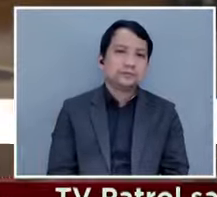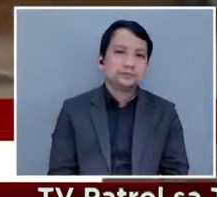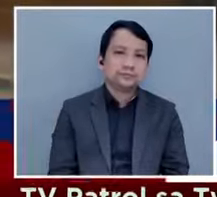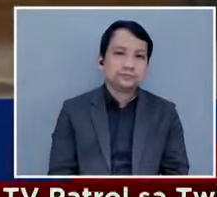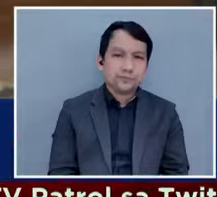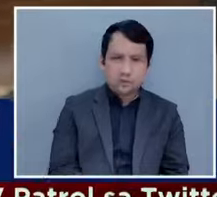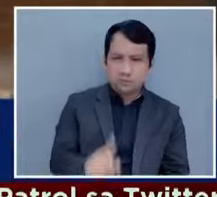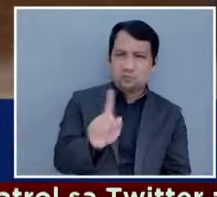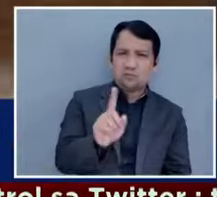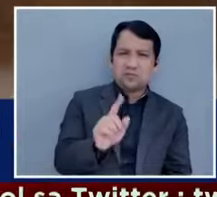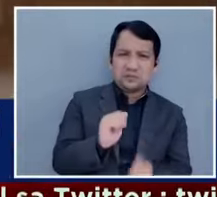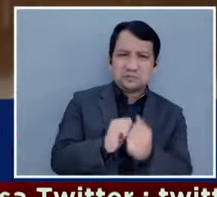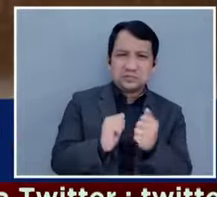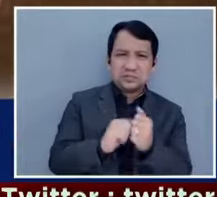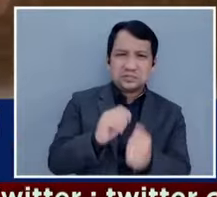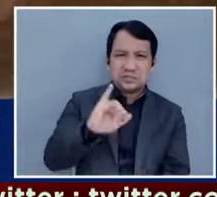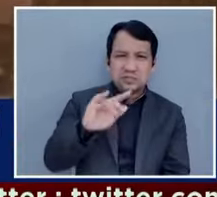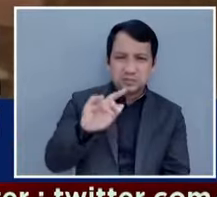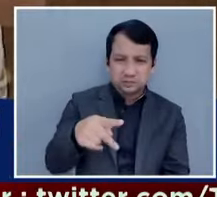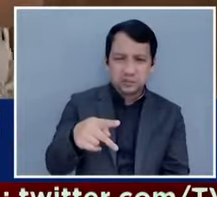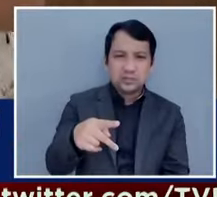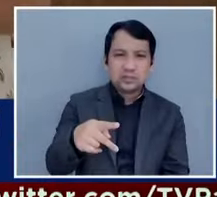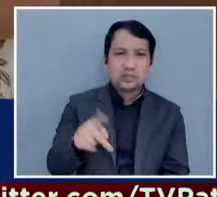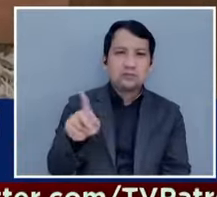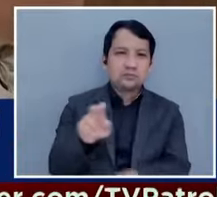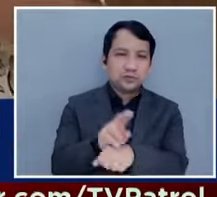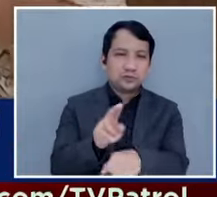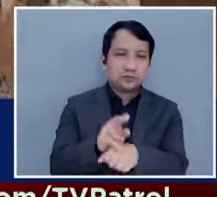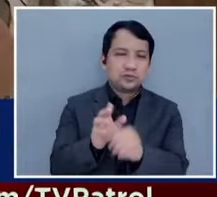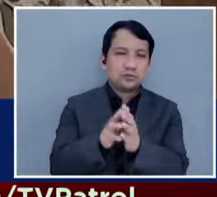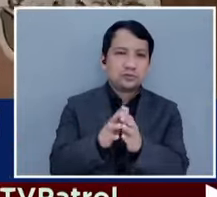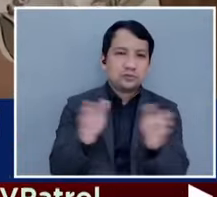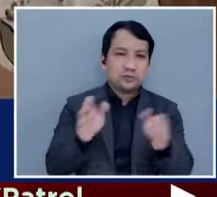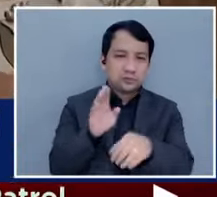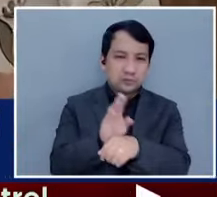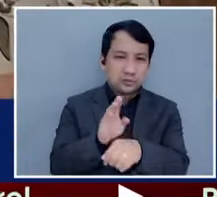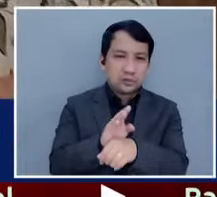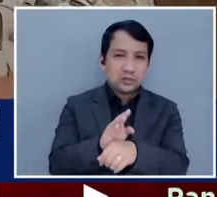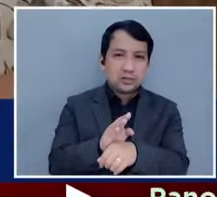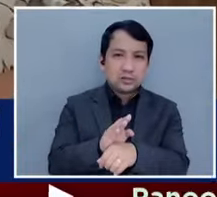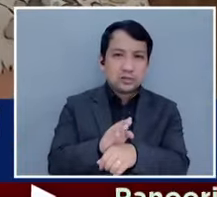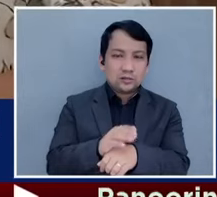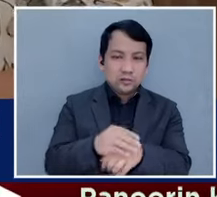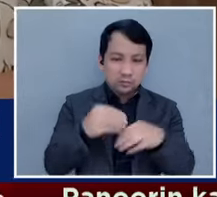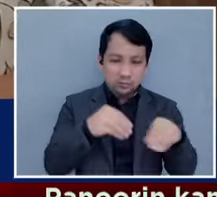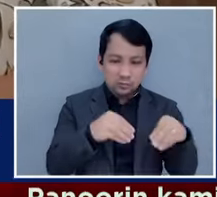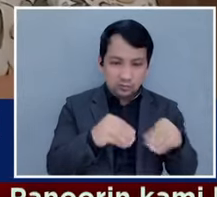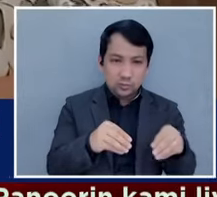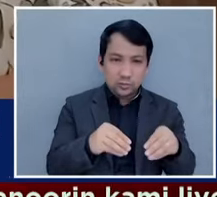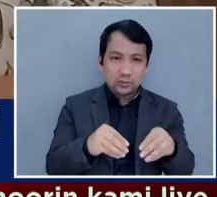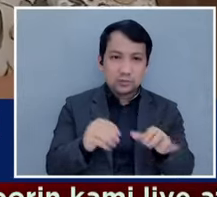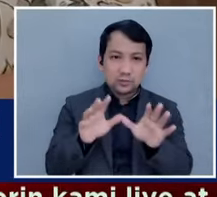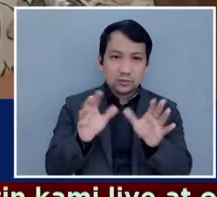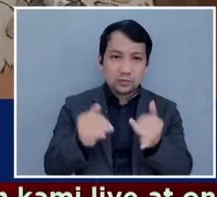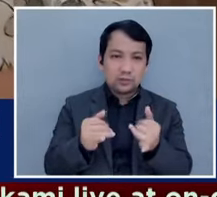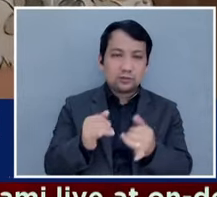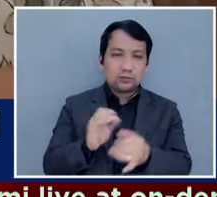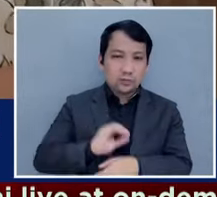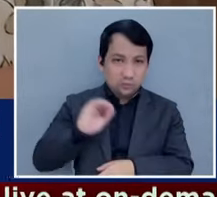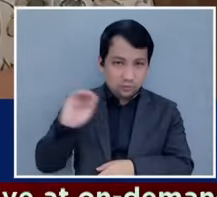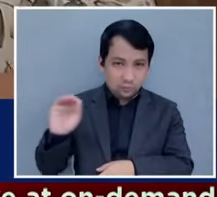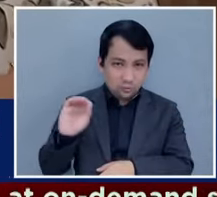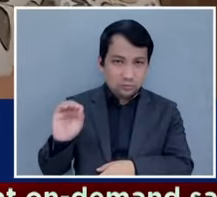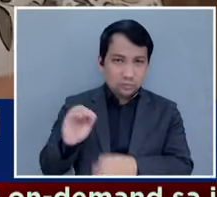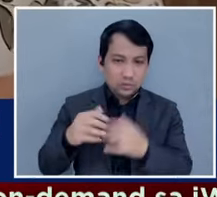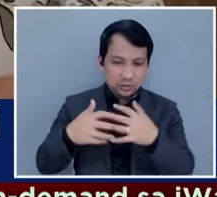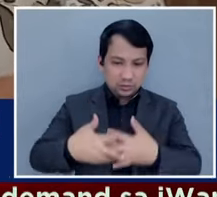yung ILP? Ito yung paggamit ng mga malalaking negosyo kagaya ng mga shopping malls at pabrika ng sarili nilang